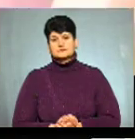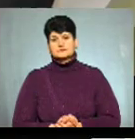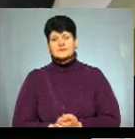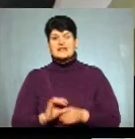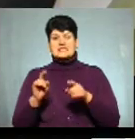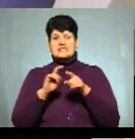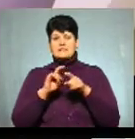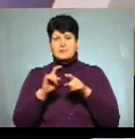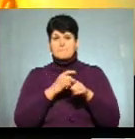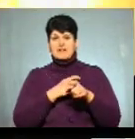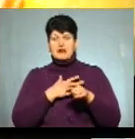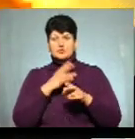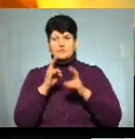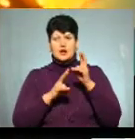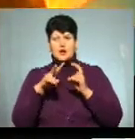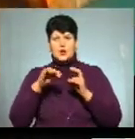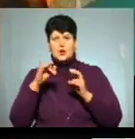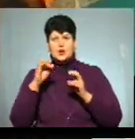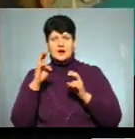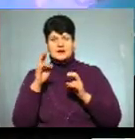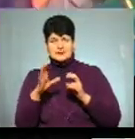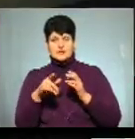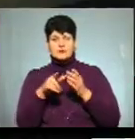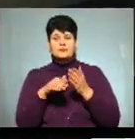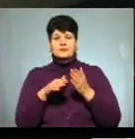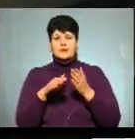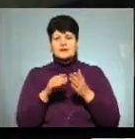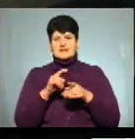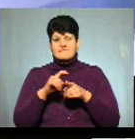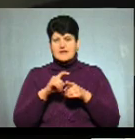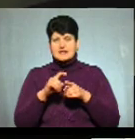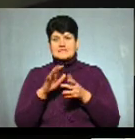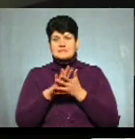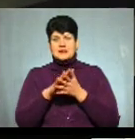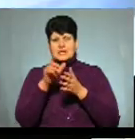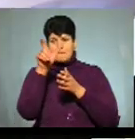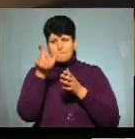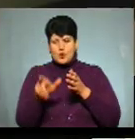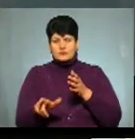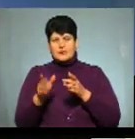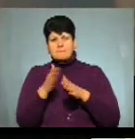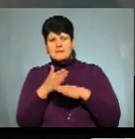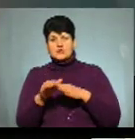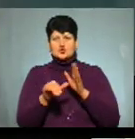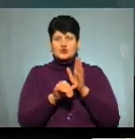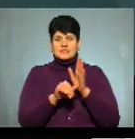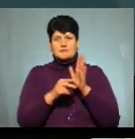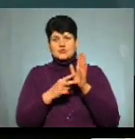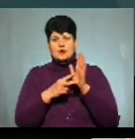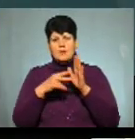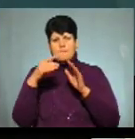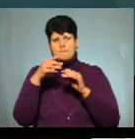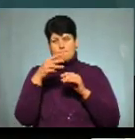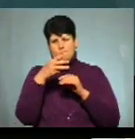Зварювальник приватного підприємства «Люкс» Ігор Басараба та його помічник Василь Купчак заварюють сміттєпровід між 6 та 7 поверхами другого під'їзду будинку